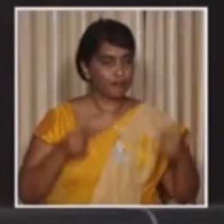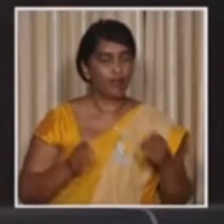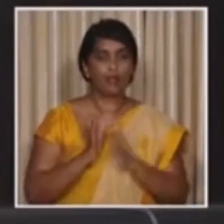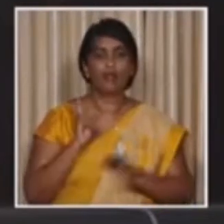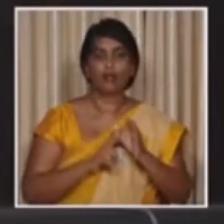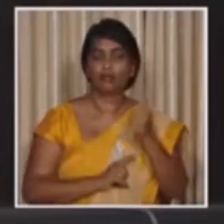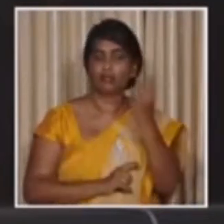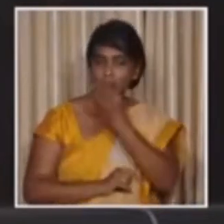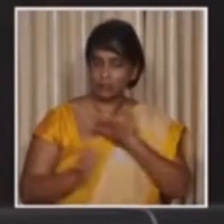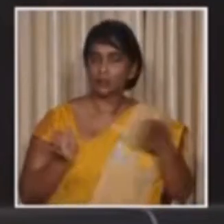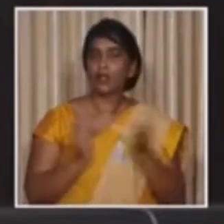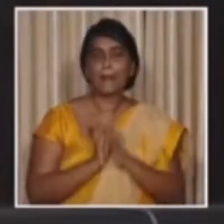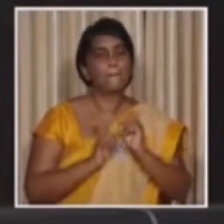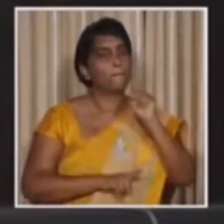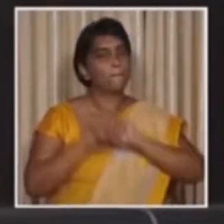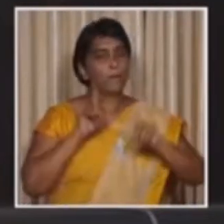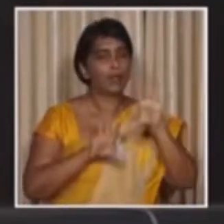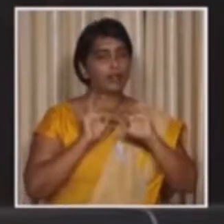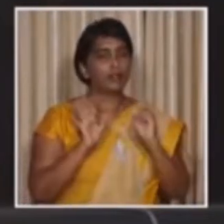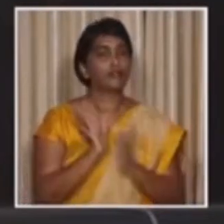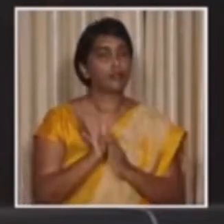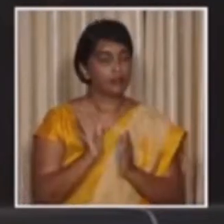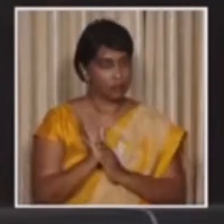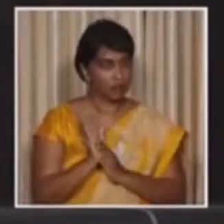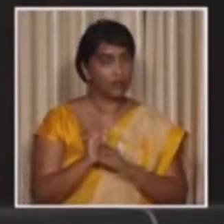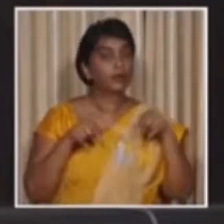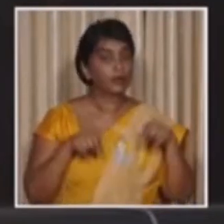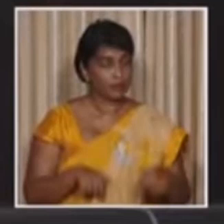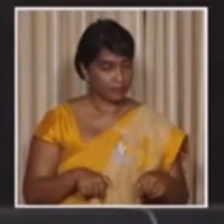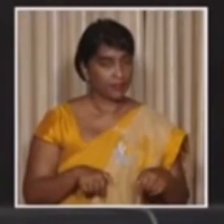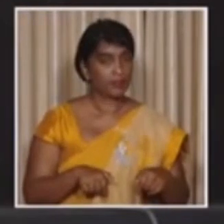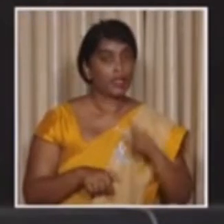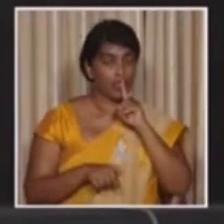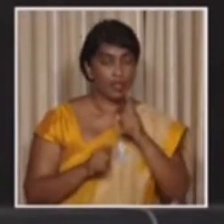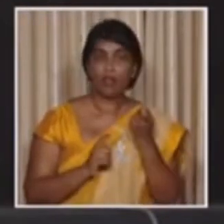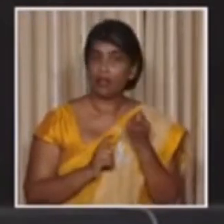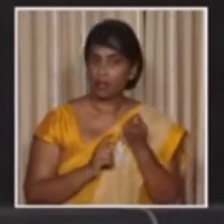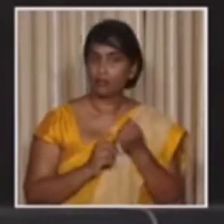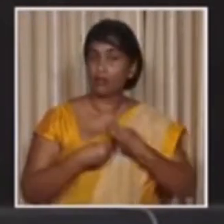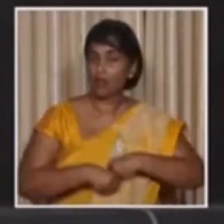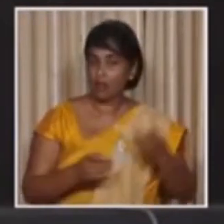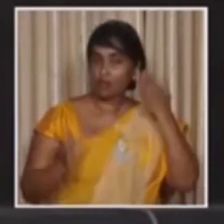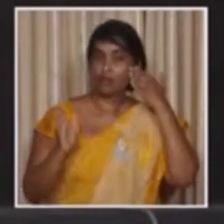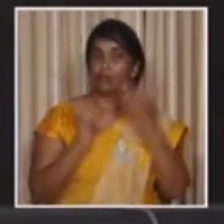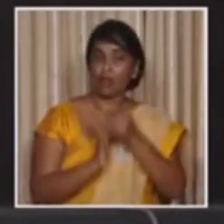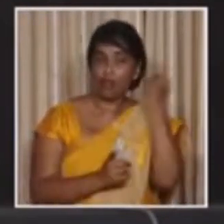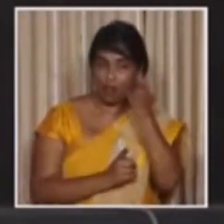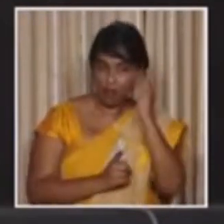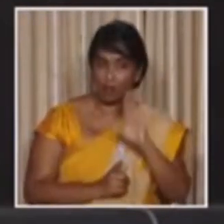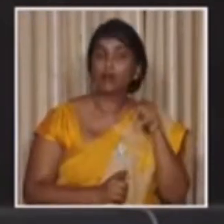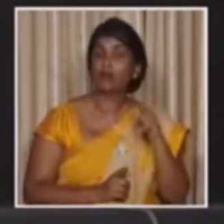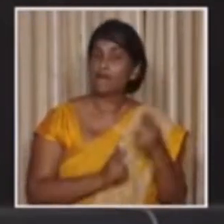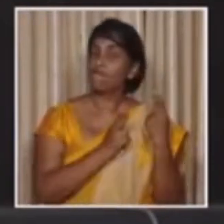මන්ත්‍රීවරුන් ගණනාවක් එක්ක පාර්ලිමේන්තු තේරීම්කාරක සභාවක් මේ කරපු ආර්ථික විනාශය පිළිබඳව හොයන්න,